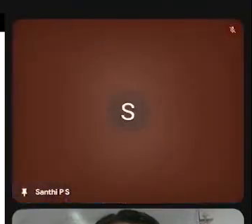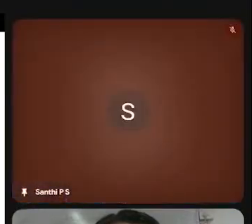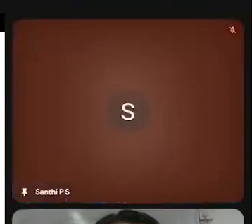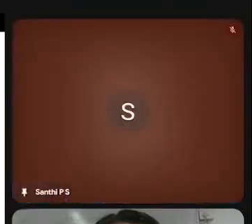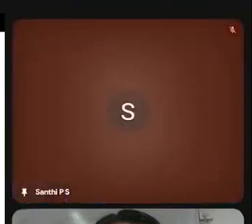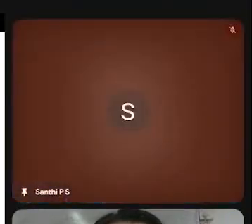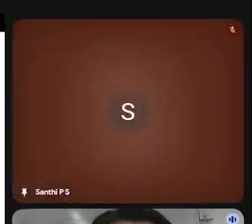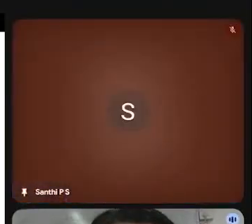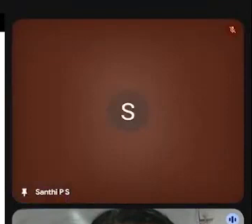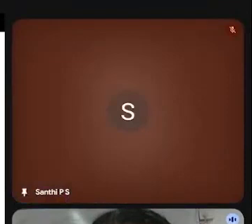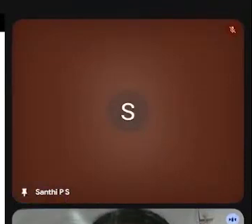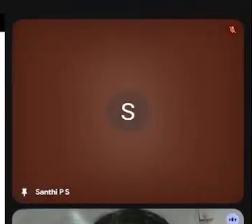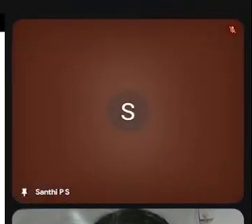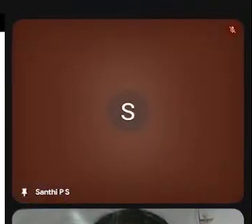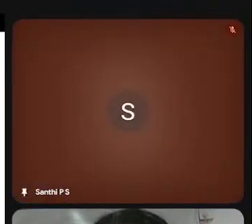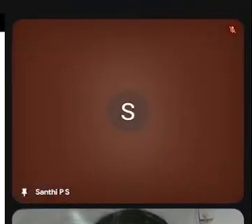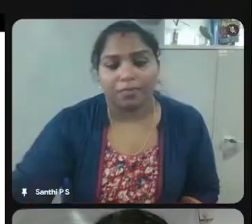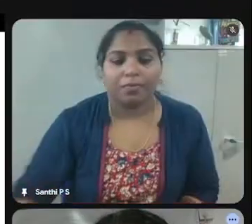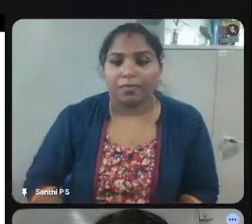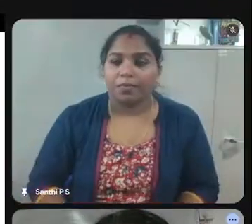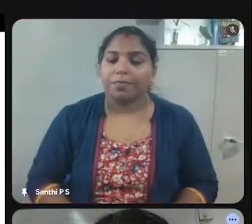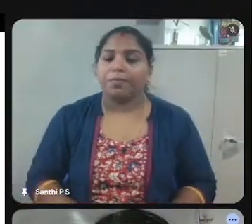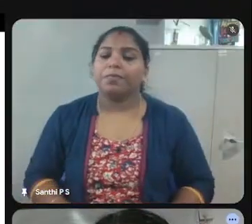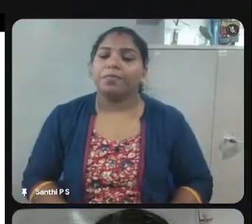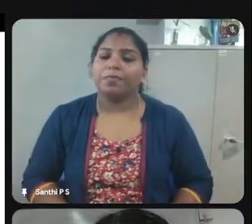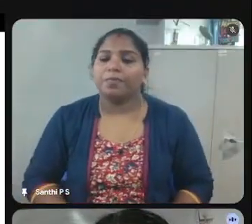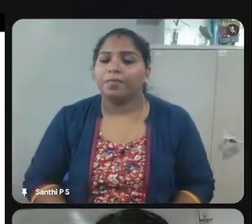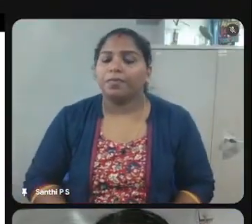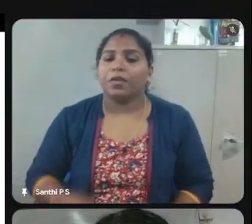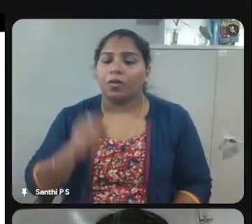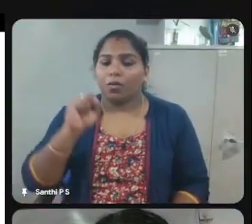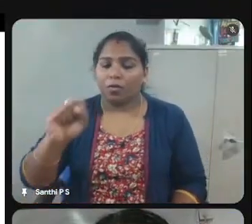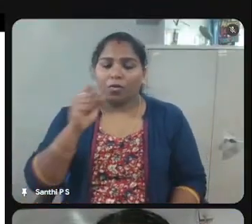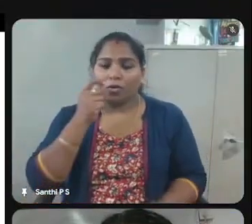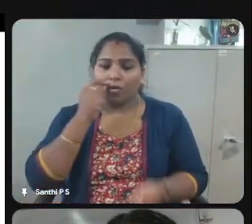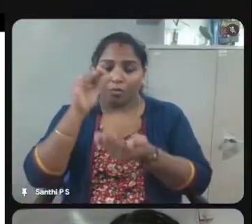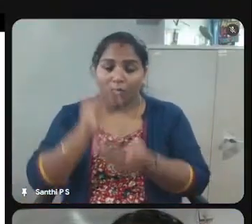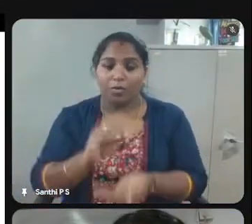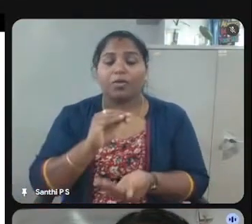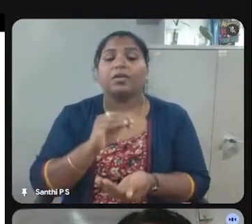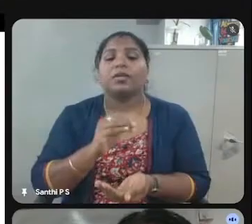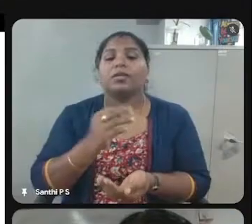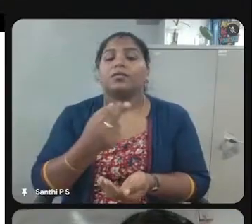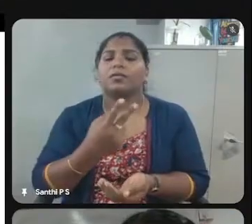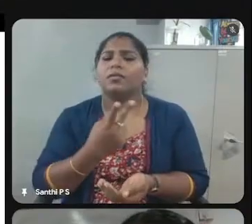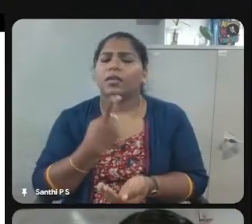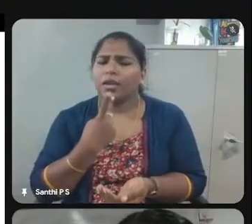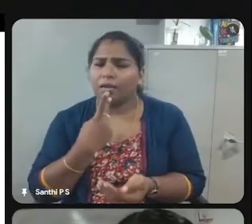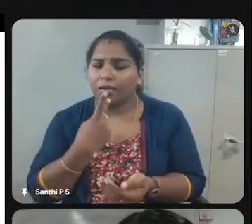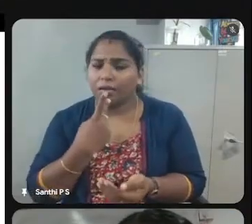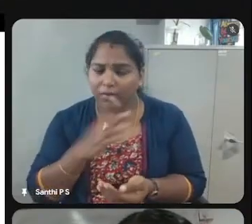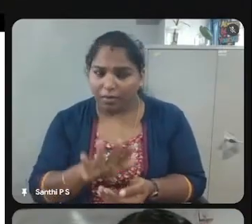ഹലോ മാം. പറഞ്ഞോളൂ. എന്റെ മോനെ 2ാം ക്ലാസ്സിൽ പഠിക്കുകയാണ്. പക്ഷെ ഓനക്ക് ഒന്നും